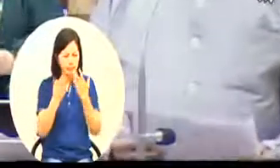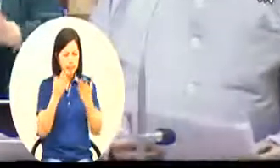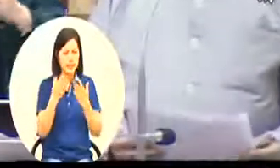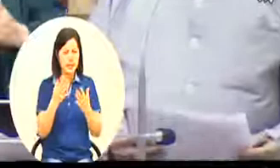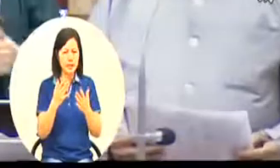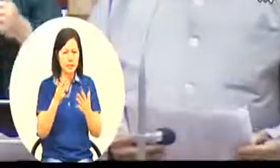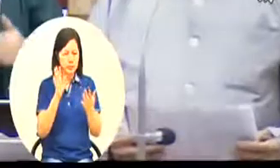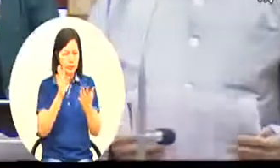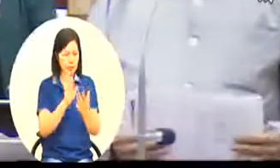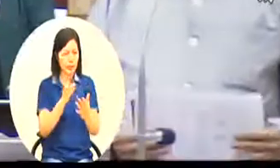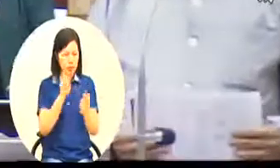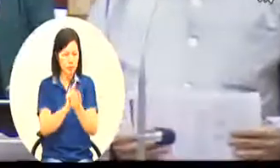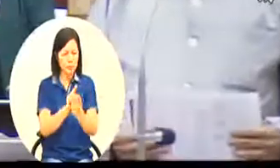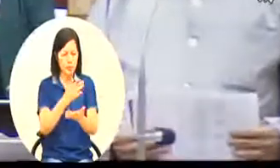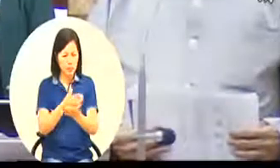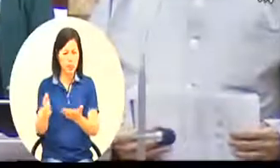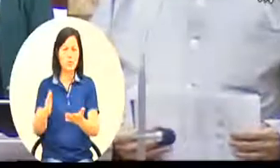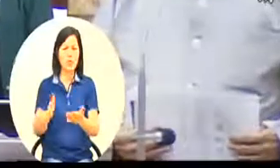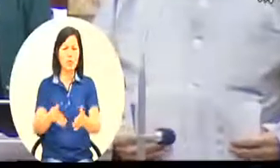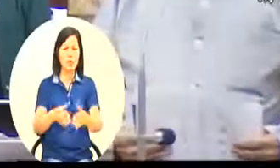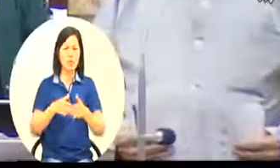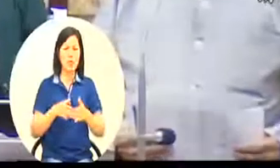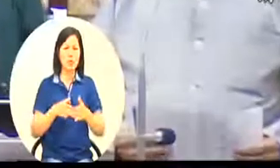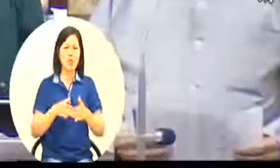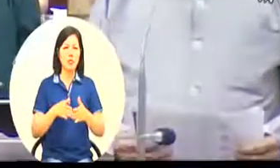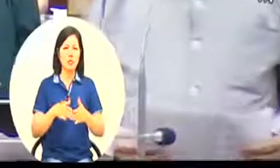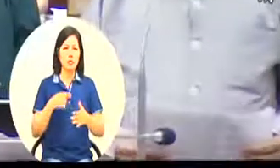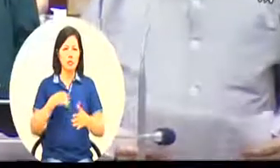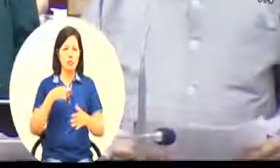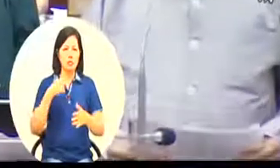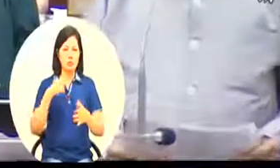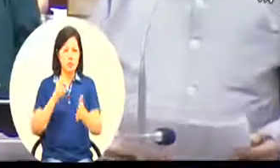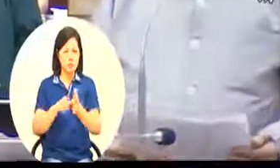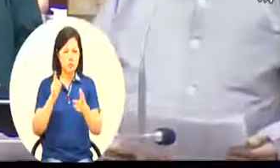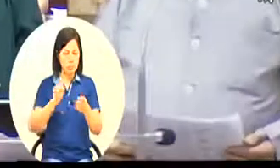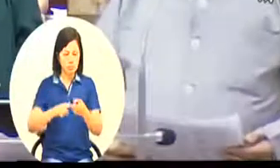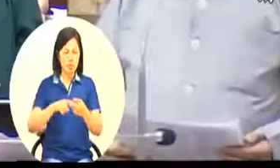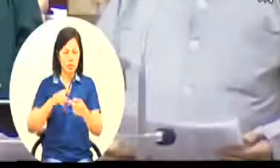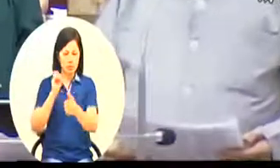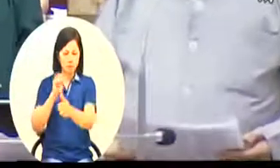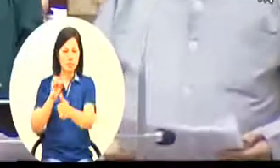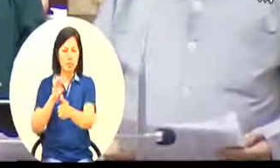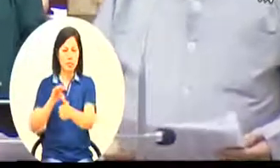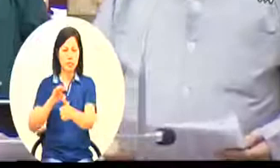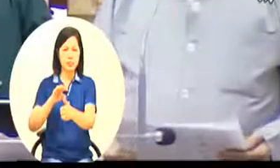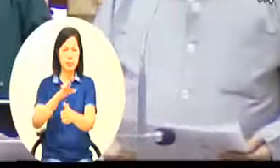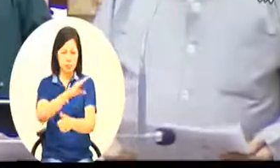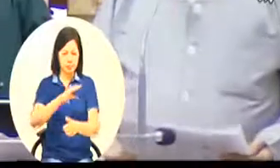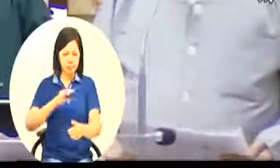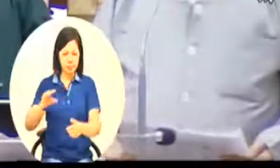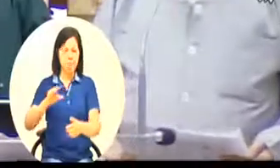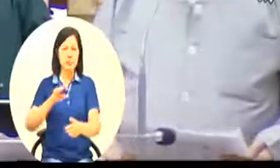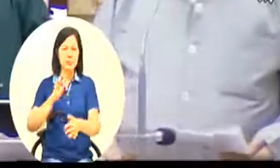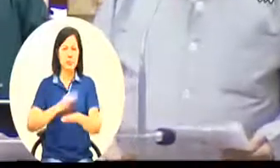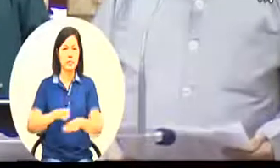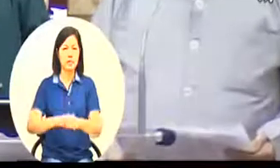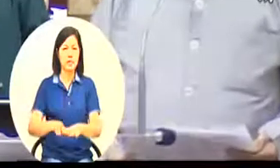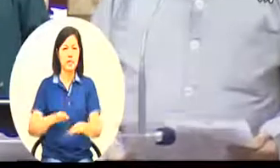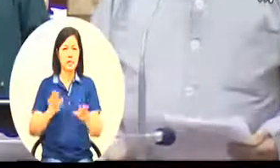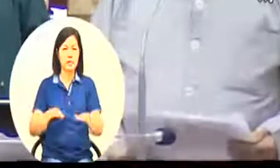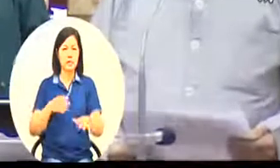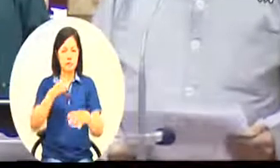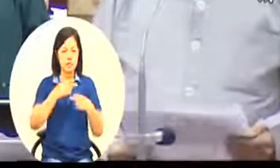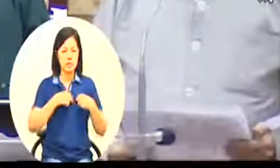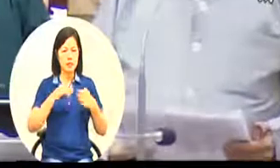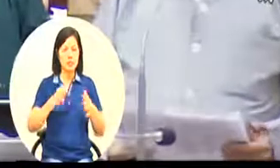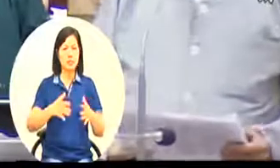问题，解决这问题。啊，我相信我有机会会甲转达。啊，我嘛相信，诶，今仔日蔡英文总统要领